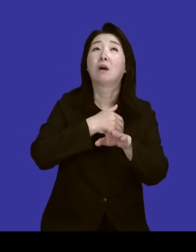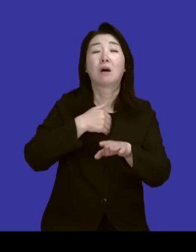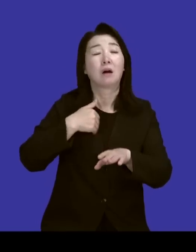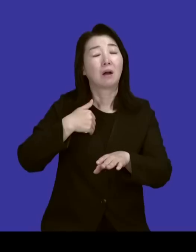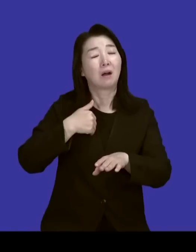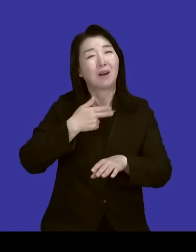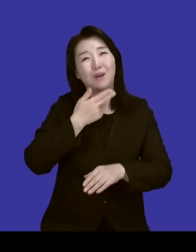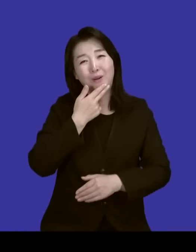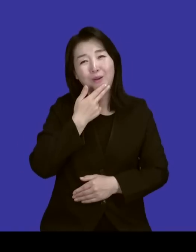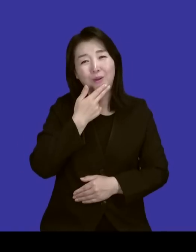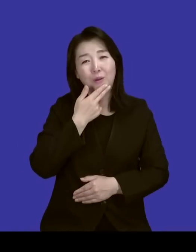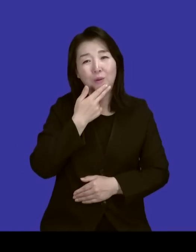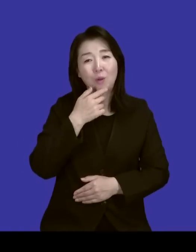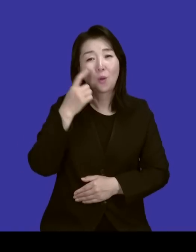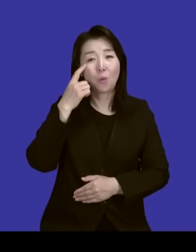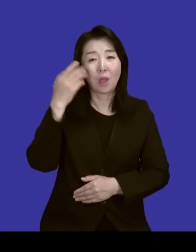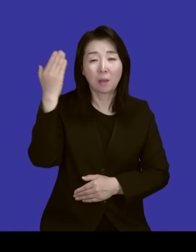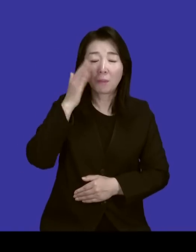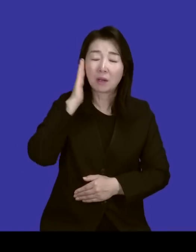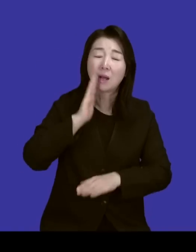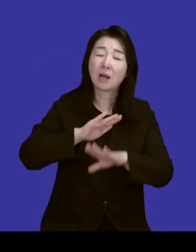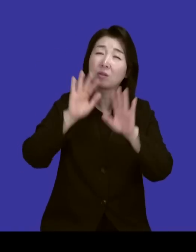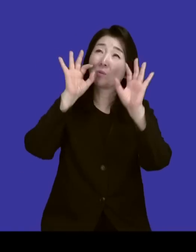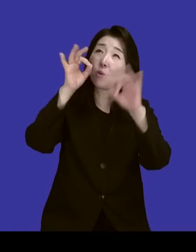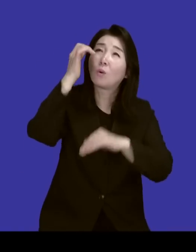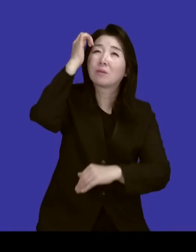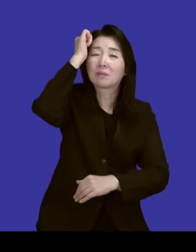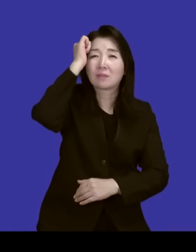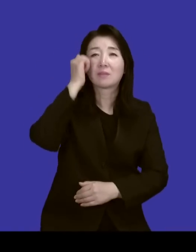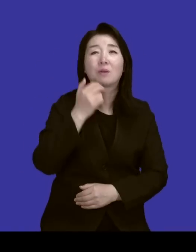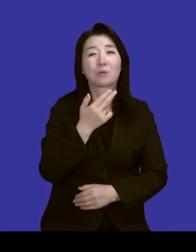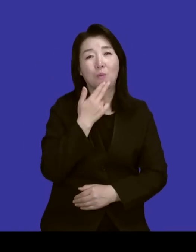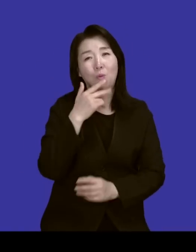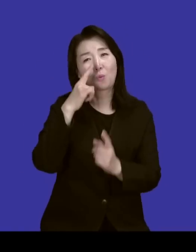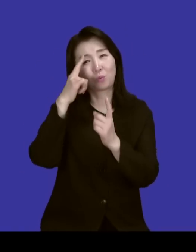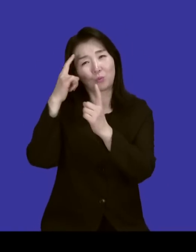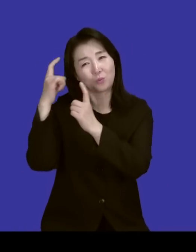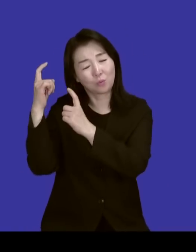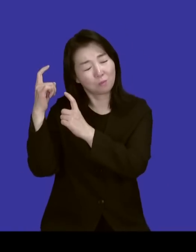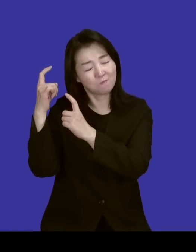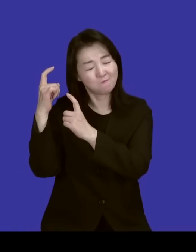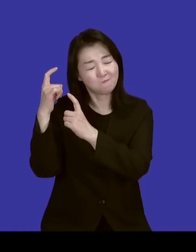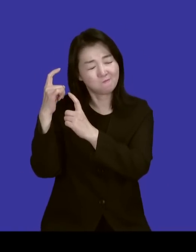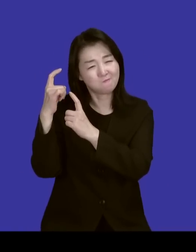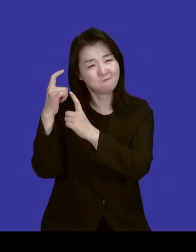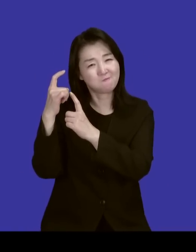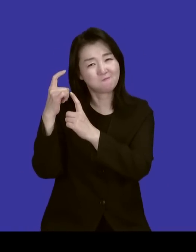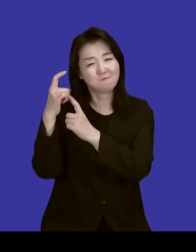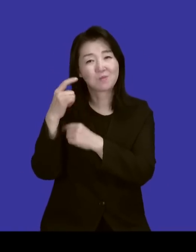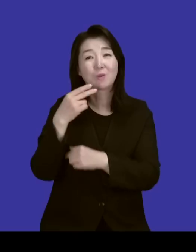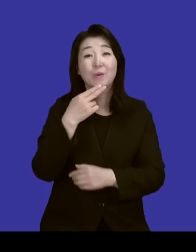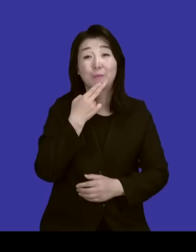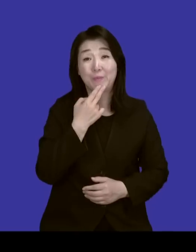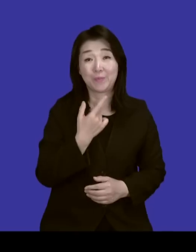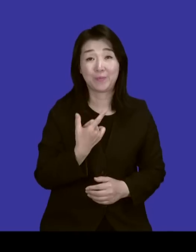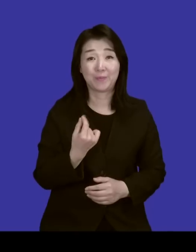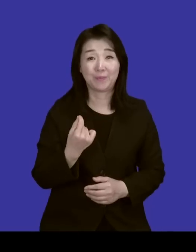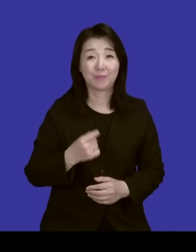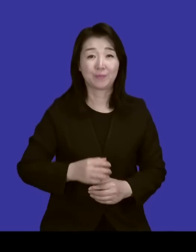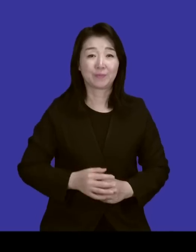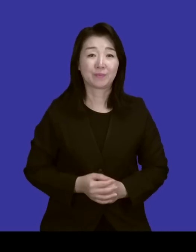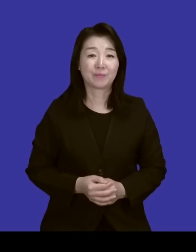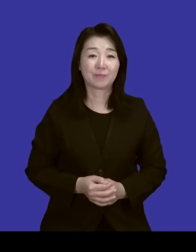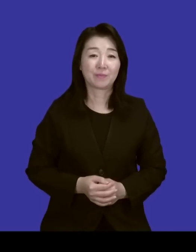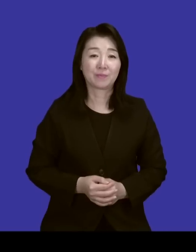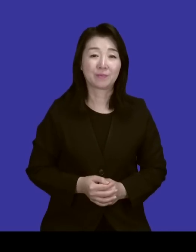그러니까 하늘에 맑은 하늘을 본 그런 기억이 없어서. 추억이 중고등학교 시절에 별로 없었다는 생각이 들죠. 그래서